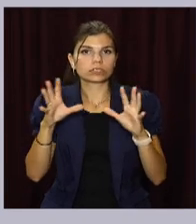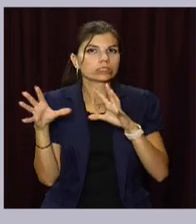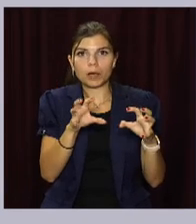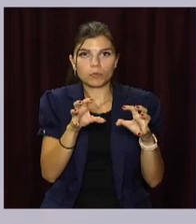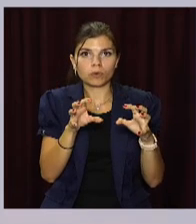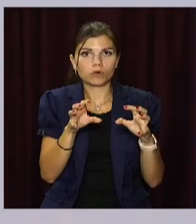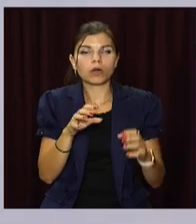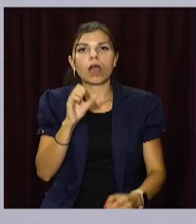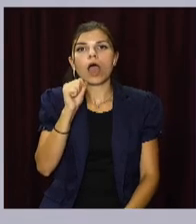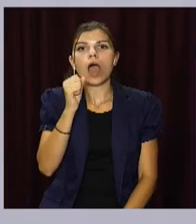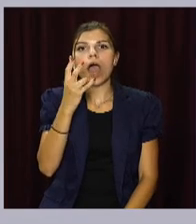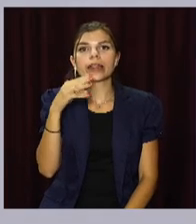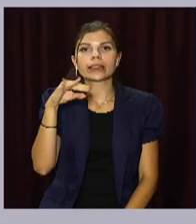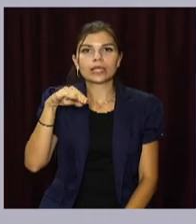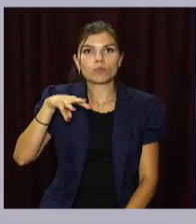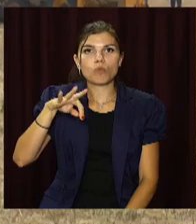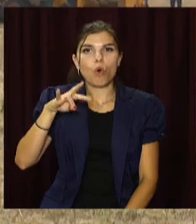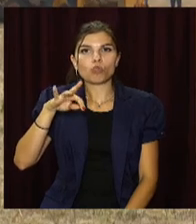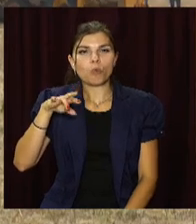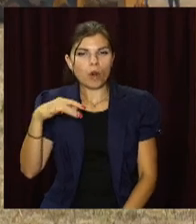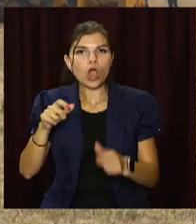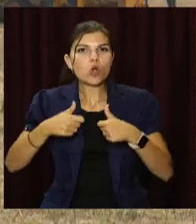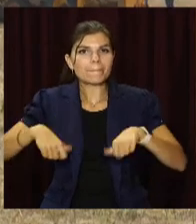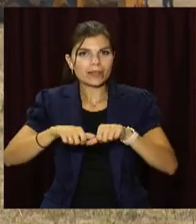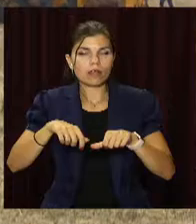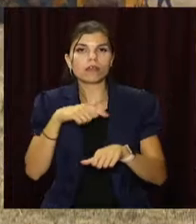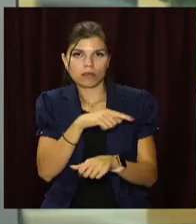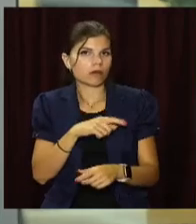заморозив Антимонопольний комітет України.